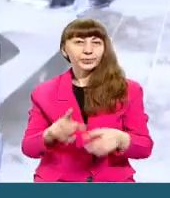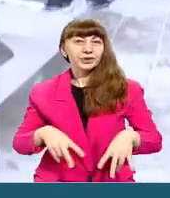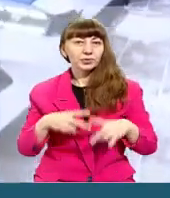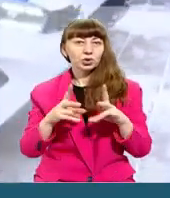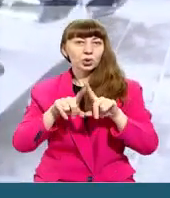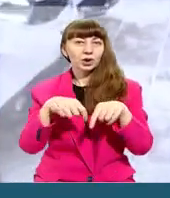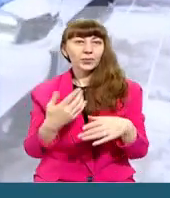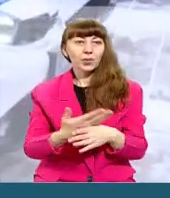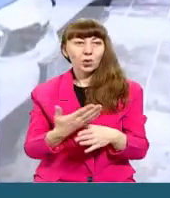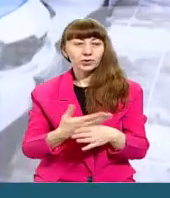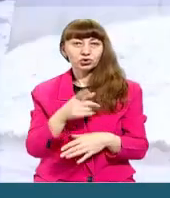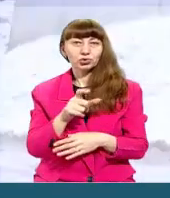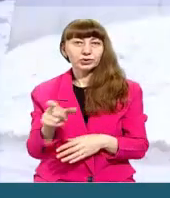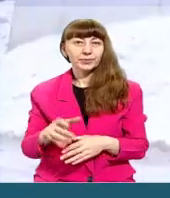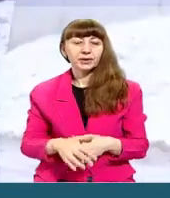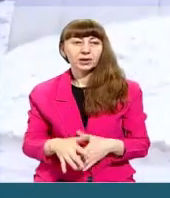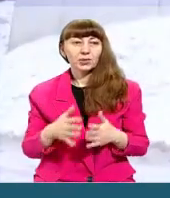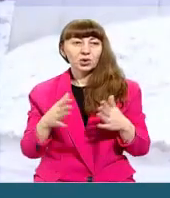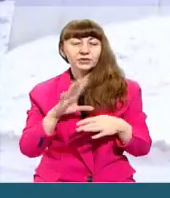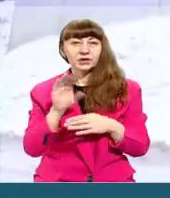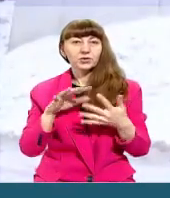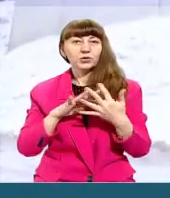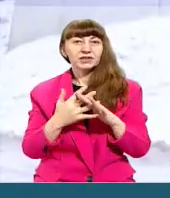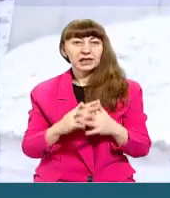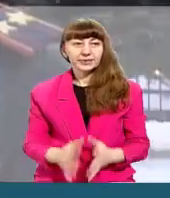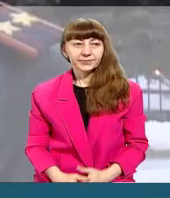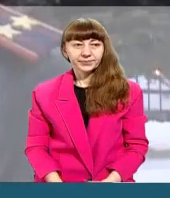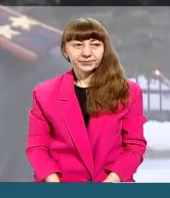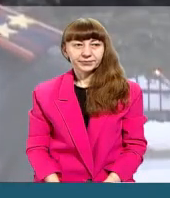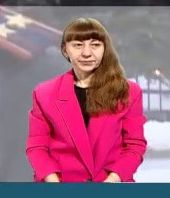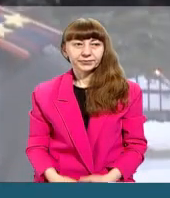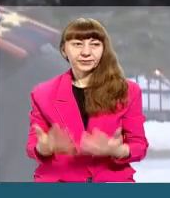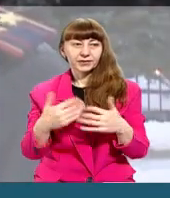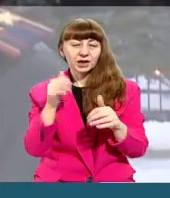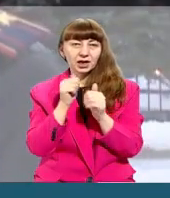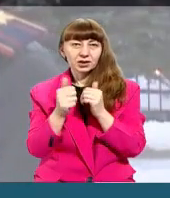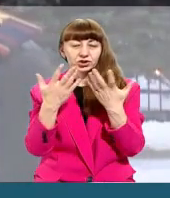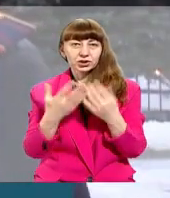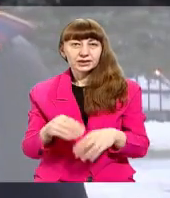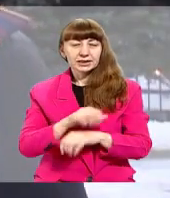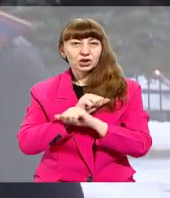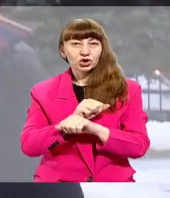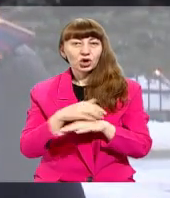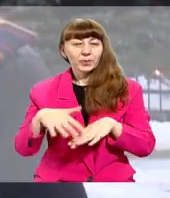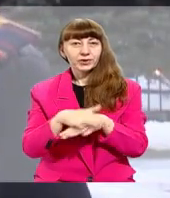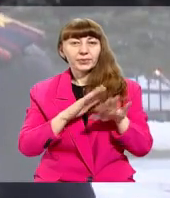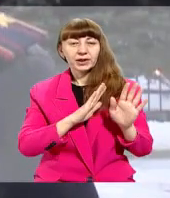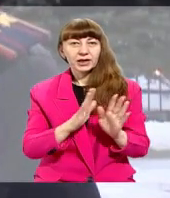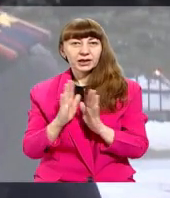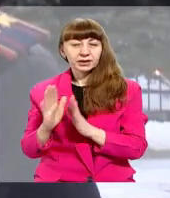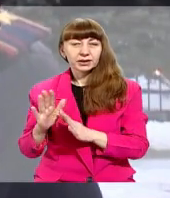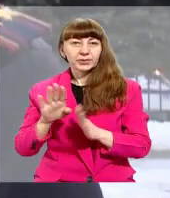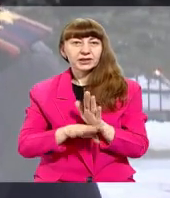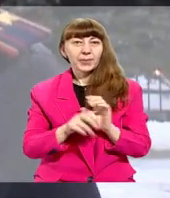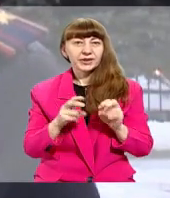но и оказывают помощь населению, особенно в сельской местности. В среднем ежедневно на охрану общественного порядка и дорожной безопасности